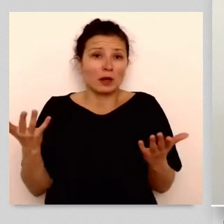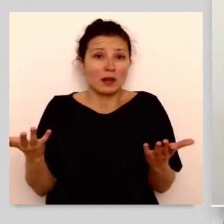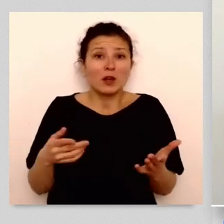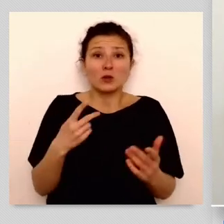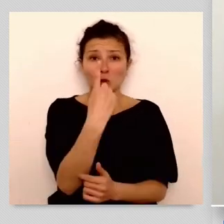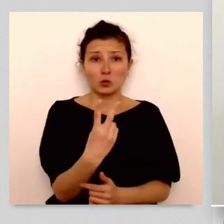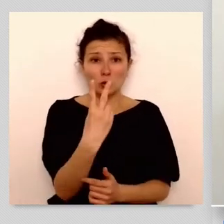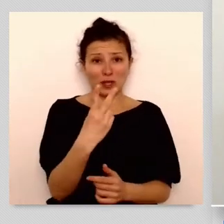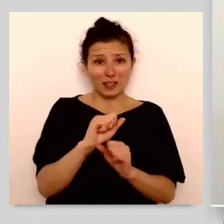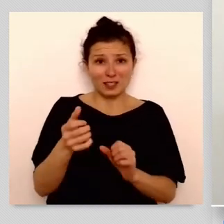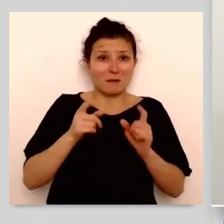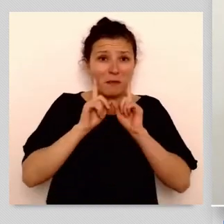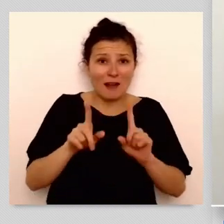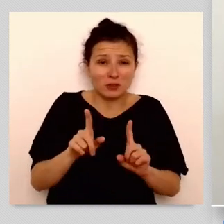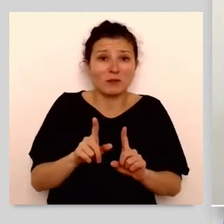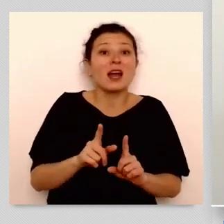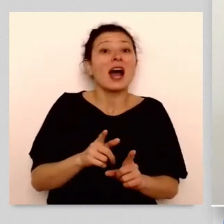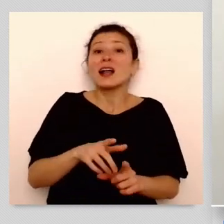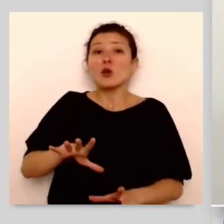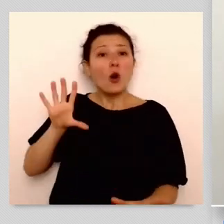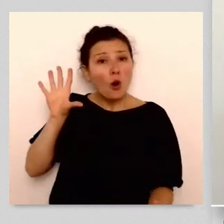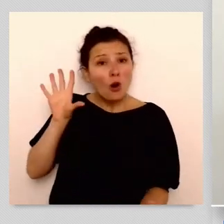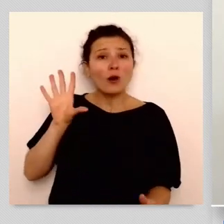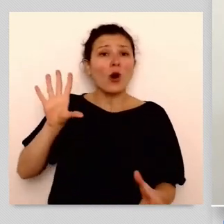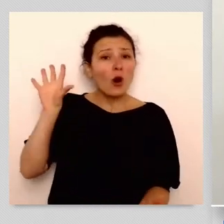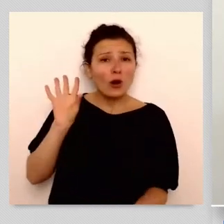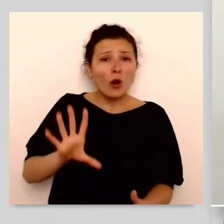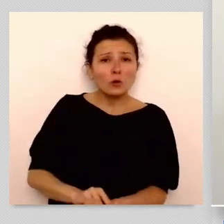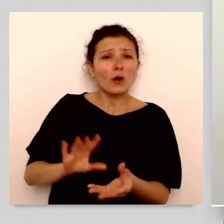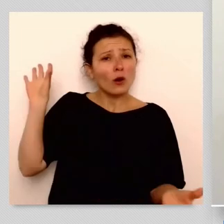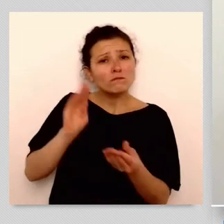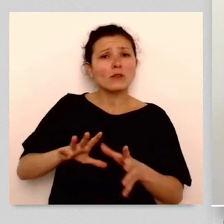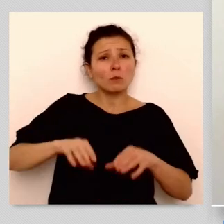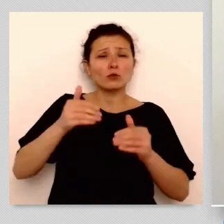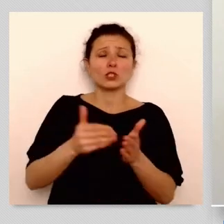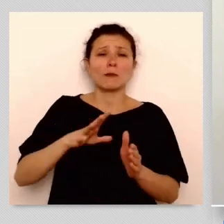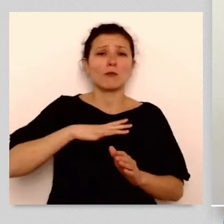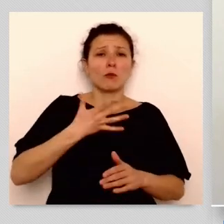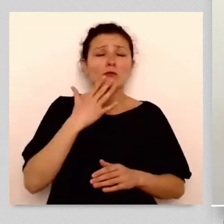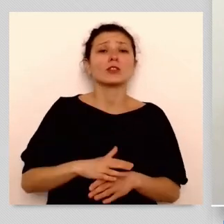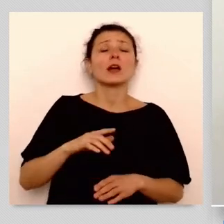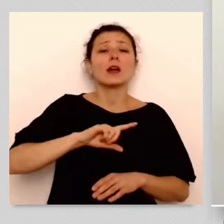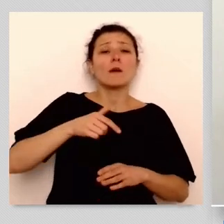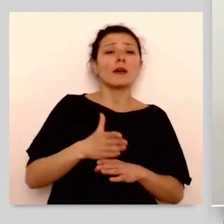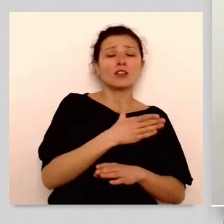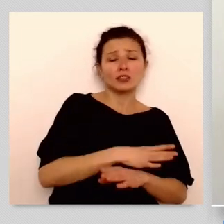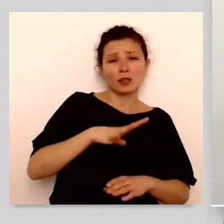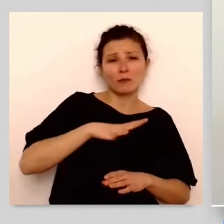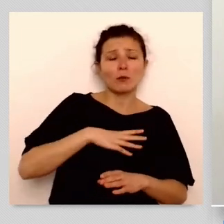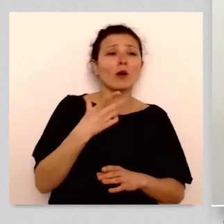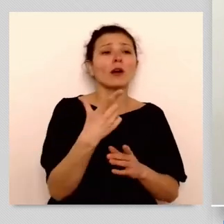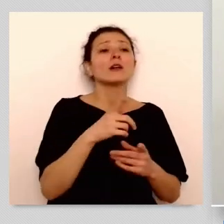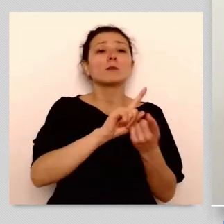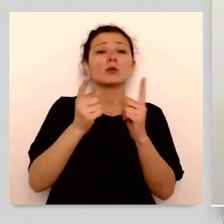początku. Myśmy przed wyborami poszli do górników. To się odbyło w Rudach Raciborskich pod